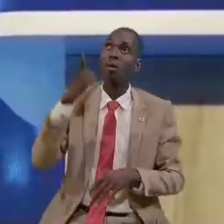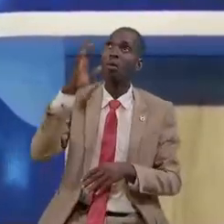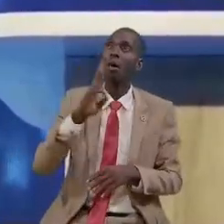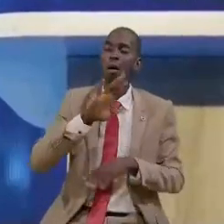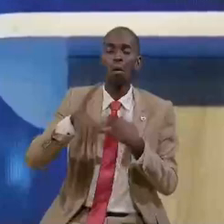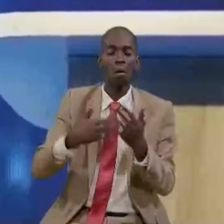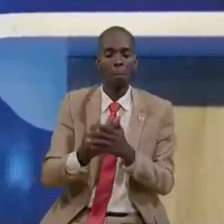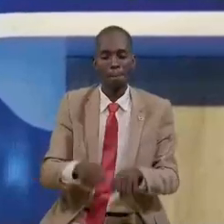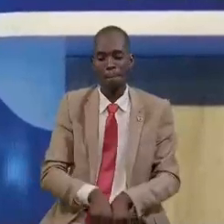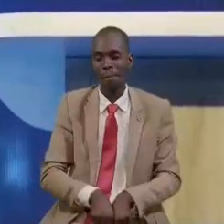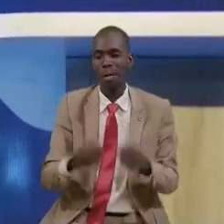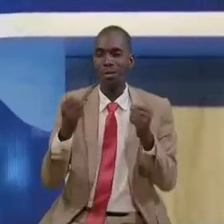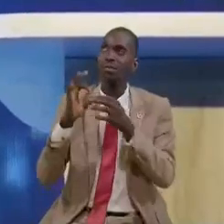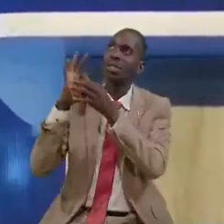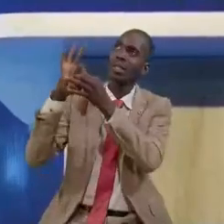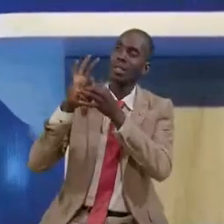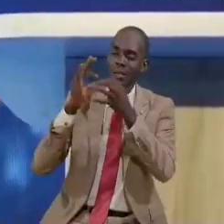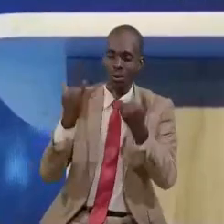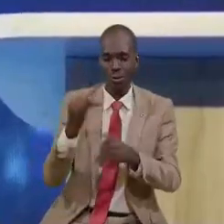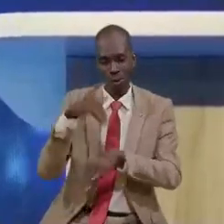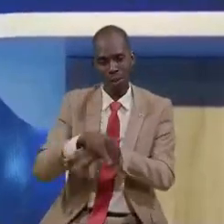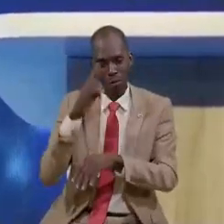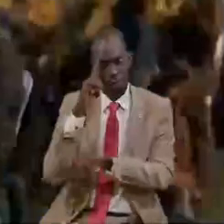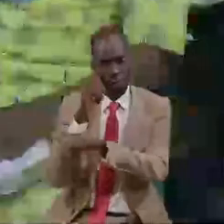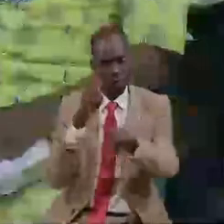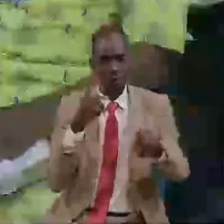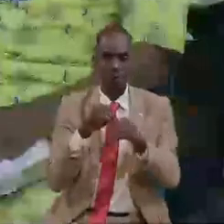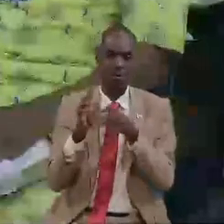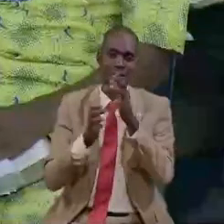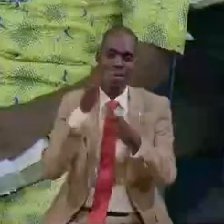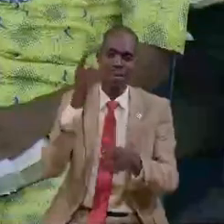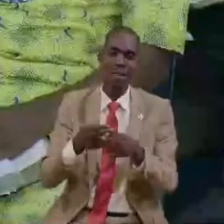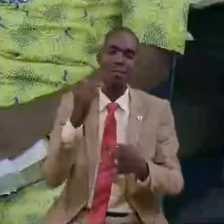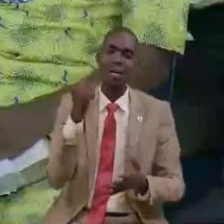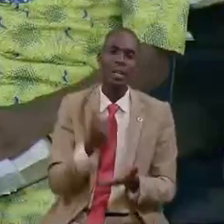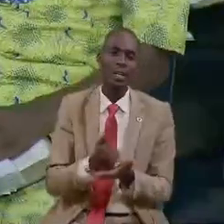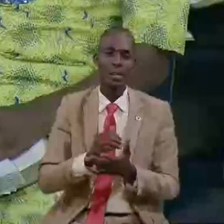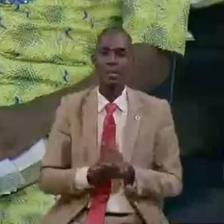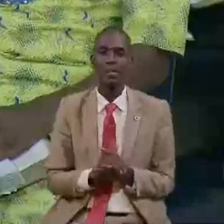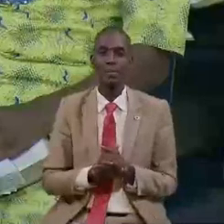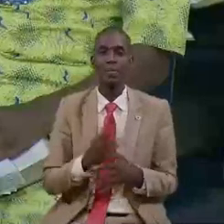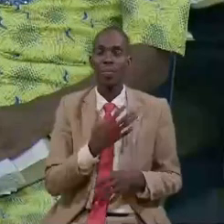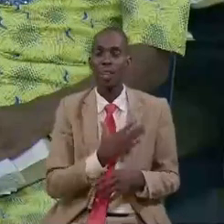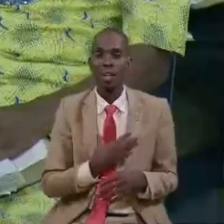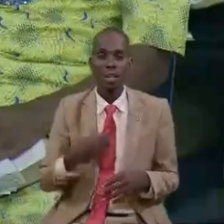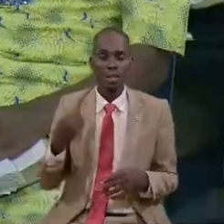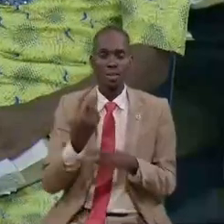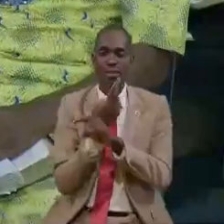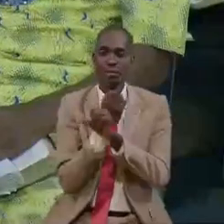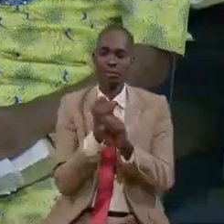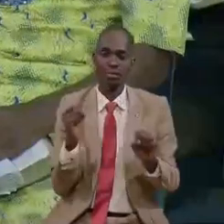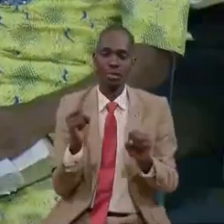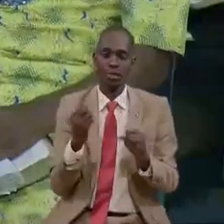La réconciliation ce soir, je dis la réconciliation ce soir, et puis la rédemption ce